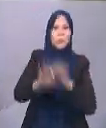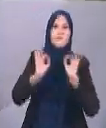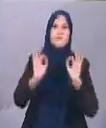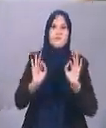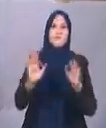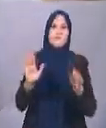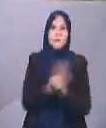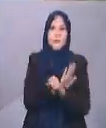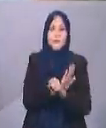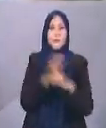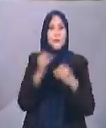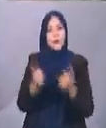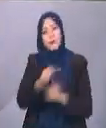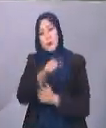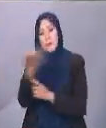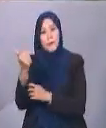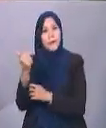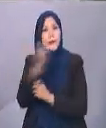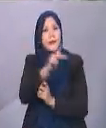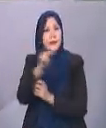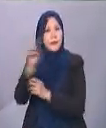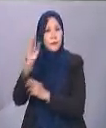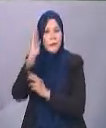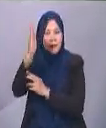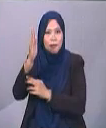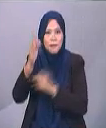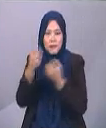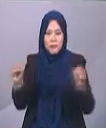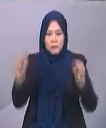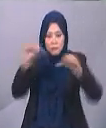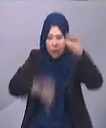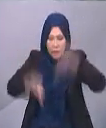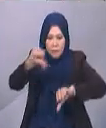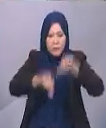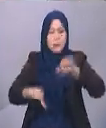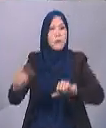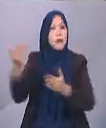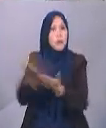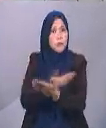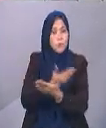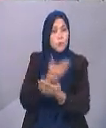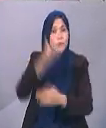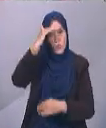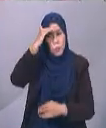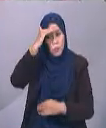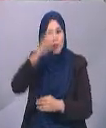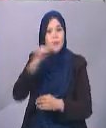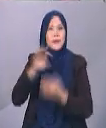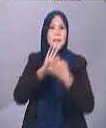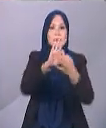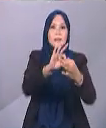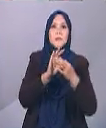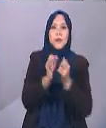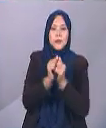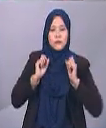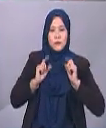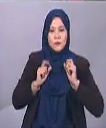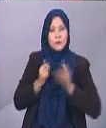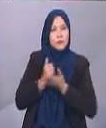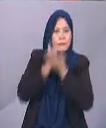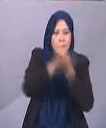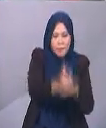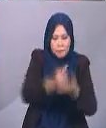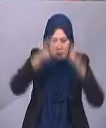mencukupi. Dalam perkembangan lain, KKM akan menyediakan makmal baru di Johor termasuk bekerjasama dengan pihak swasta bagi membantu